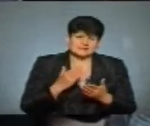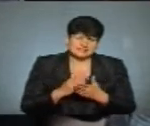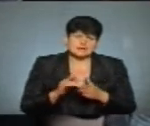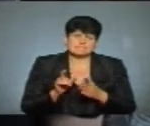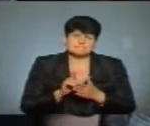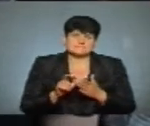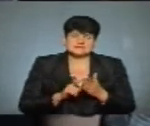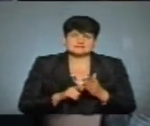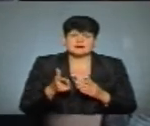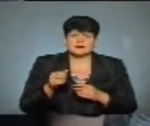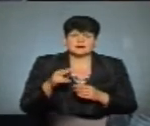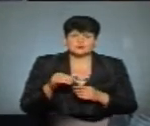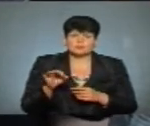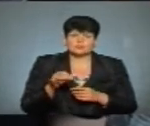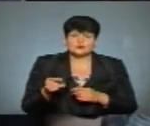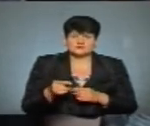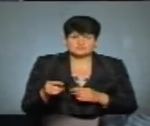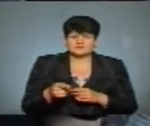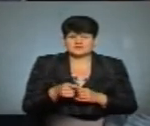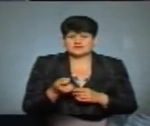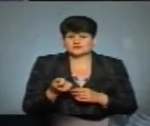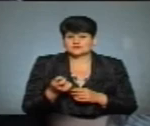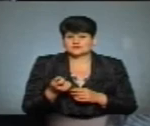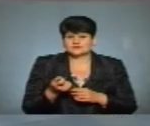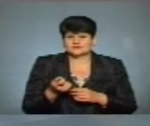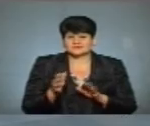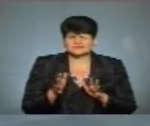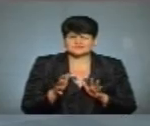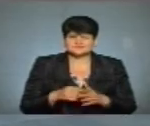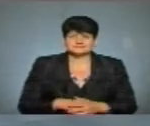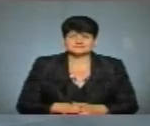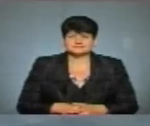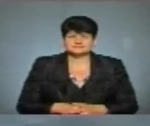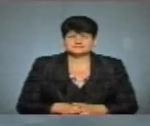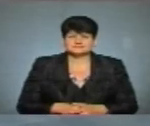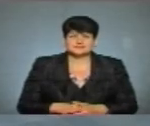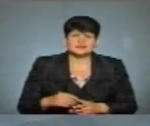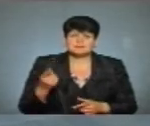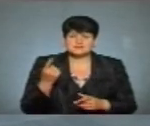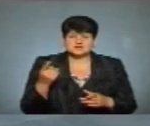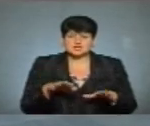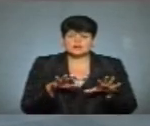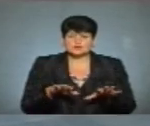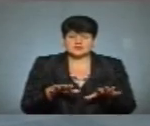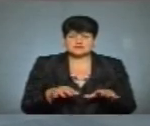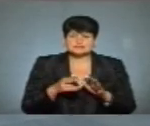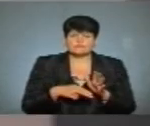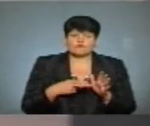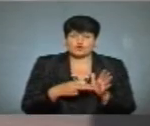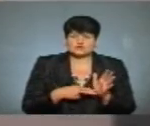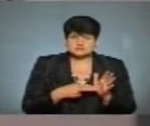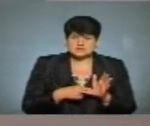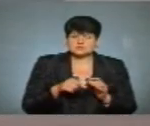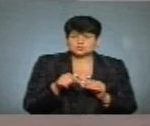пісня братів Гадюкіних про Тернопіль, але вона трошки не камельфо. Перша локація – залізничний вокзал. За